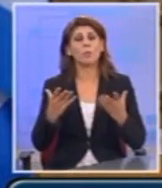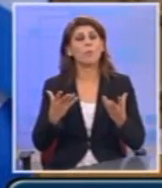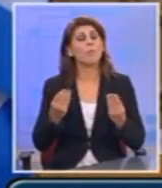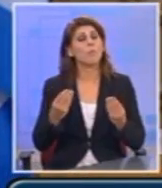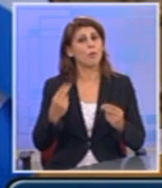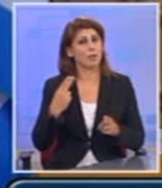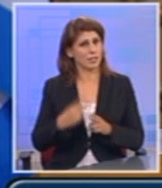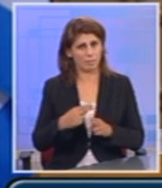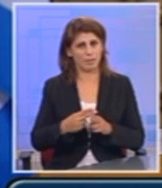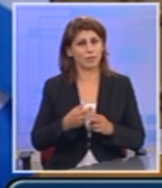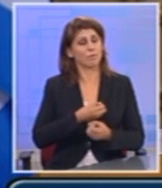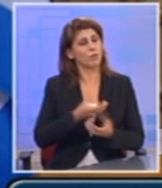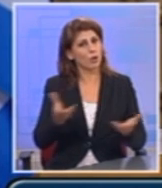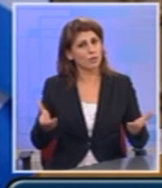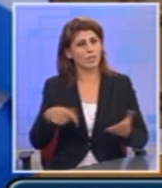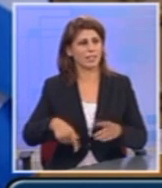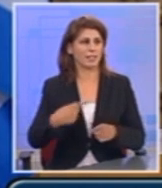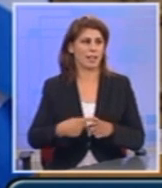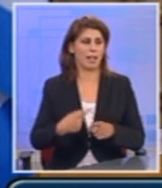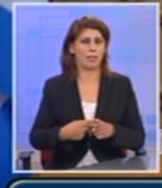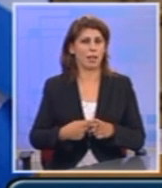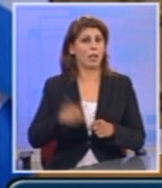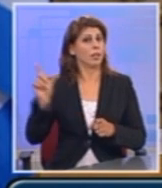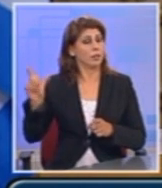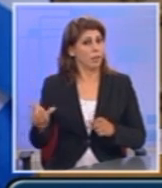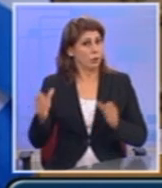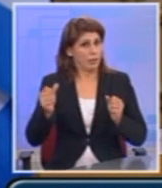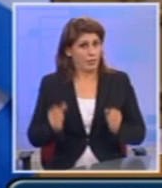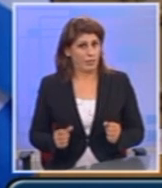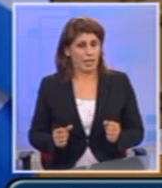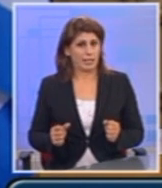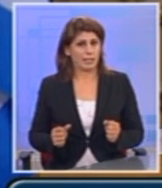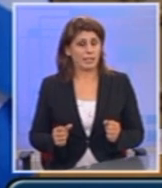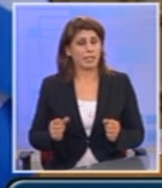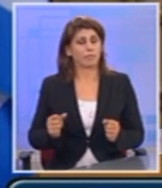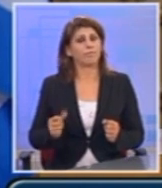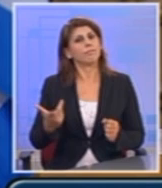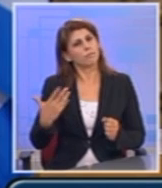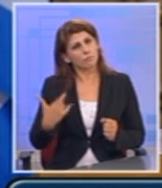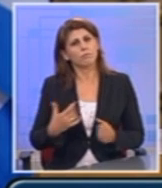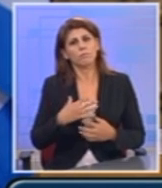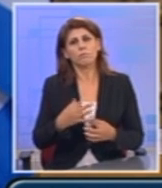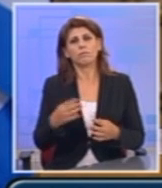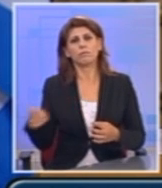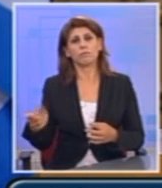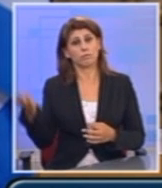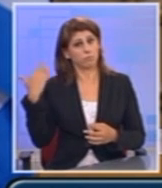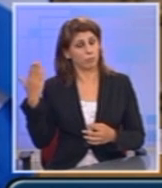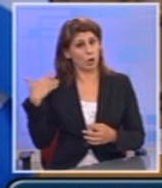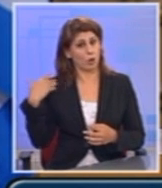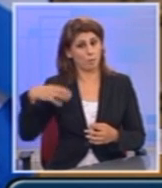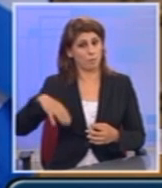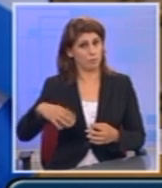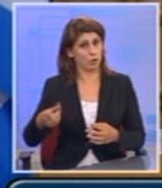πολύτιμη προσφορά του στη χώρα μας και από την θέση του τη θεσμική της προηγούμενης